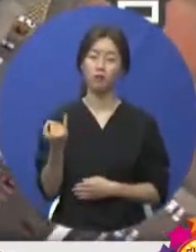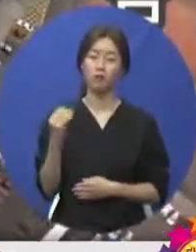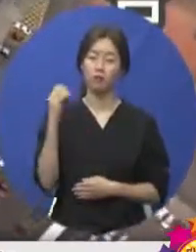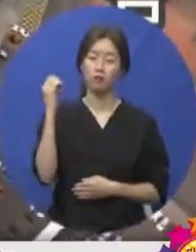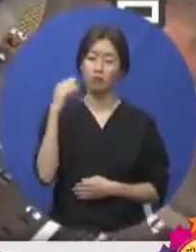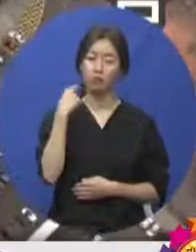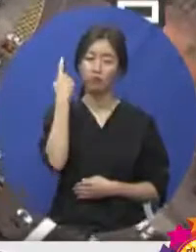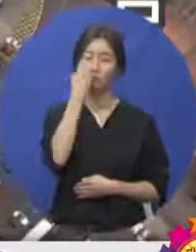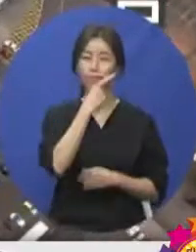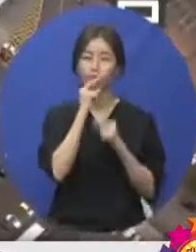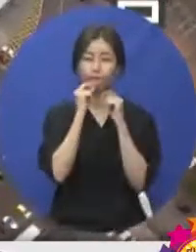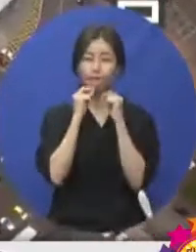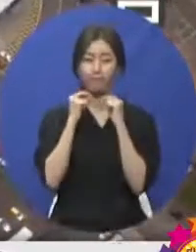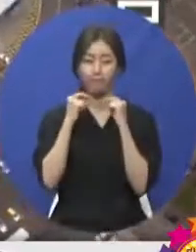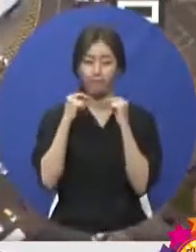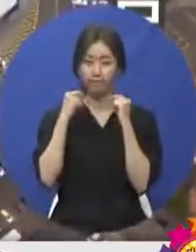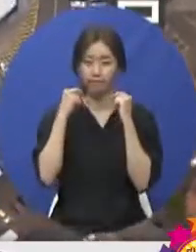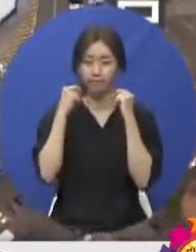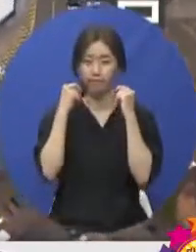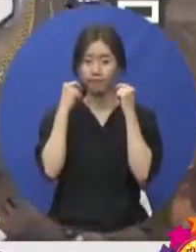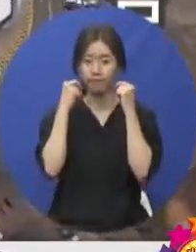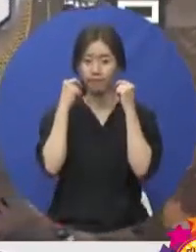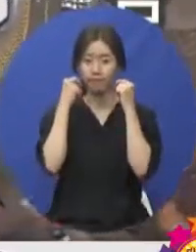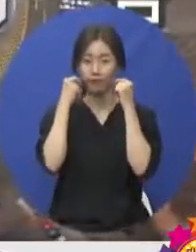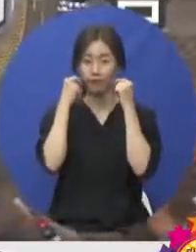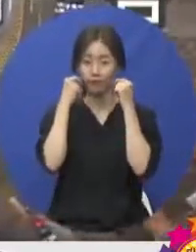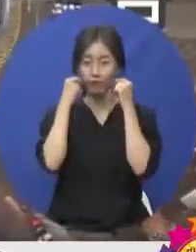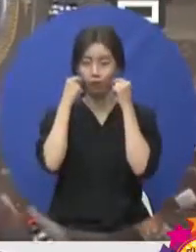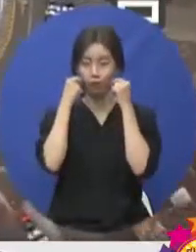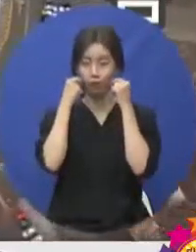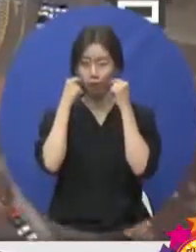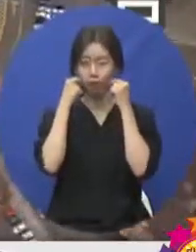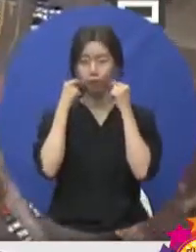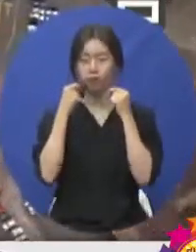힘을 웃음으로